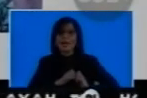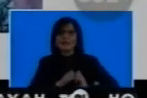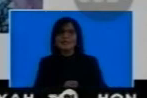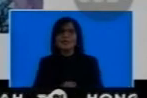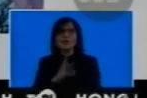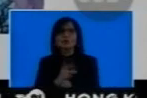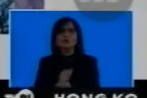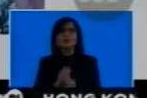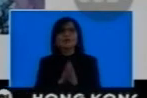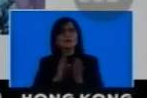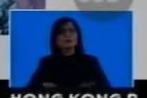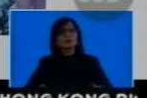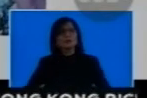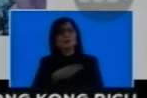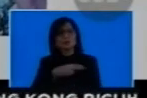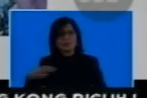di Indonesia.